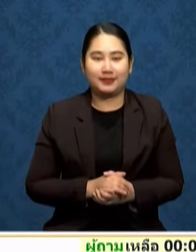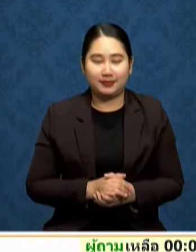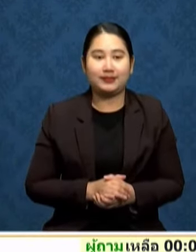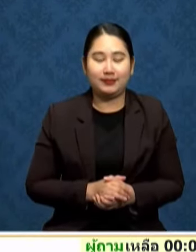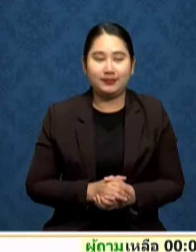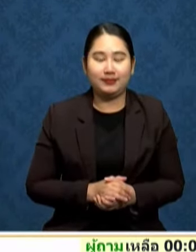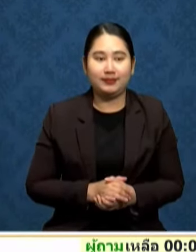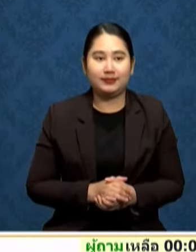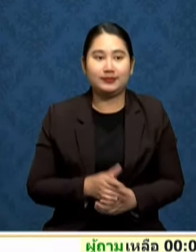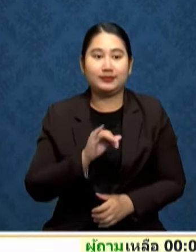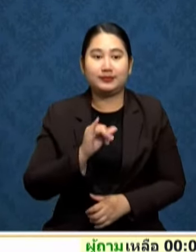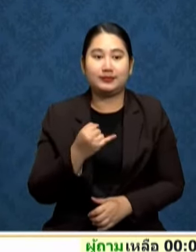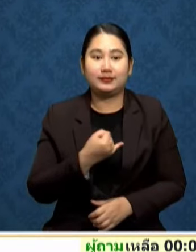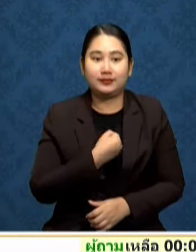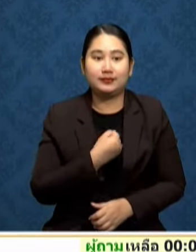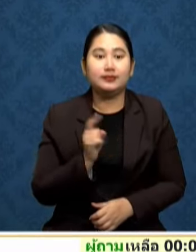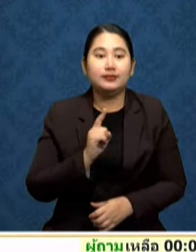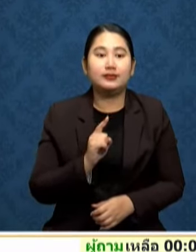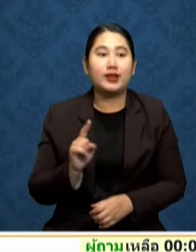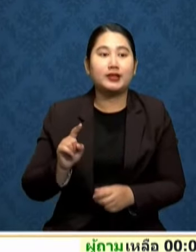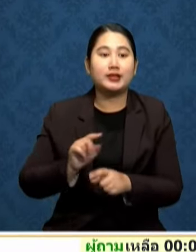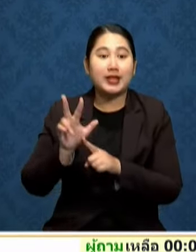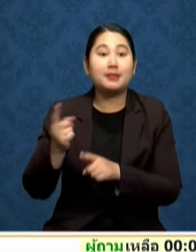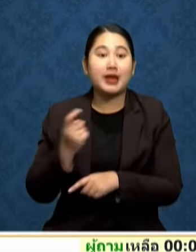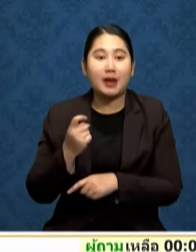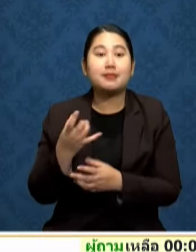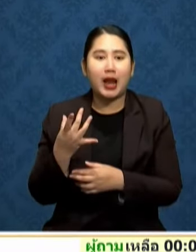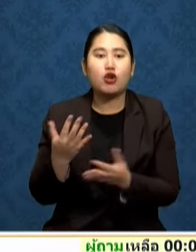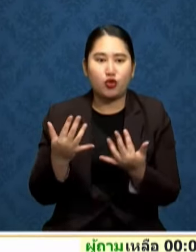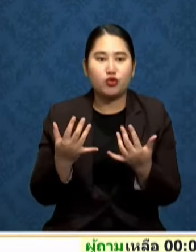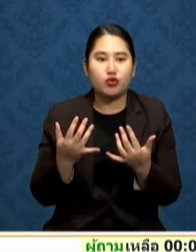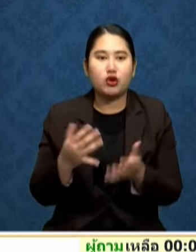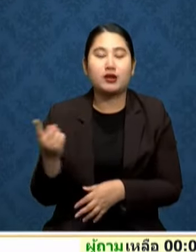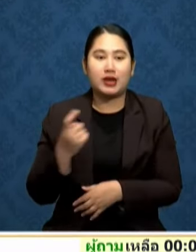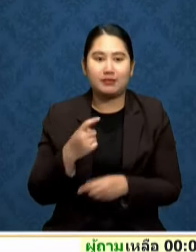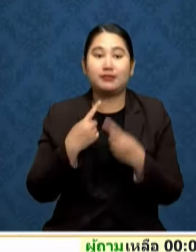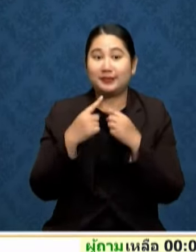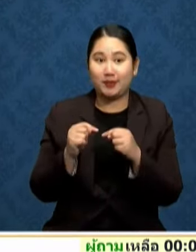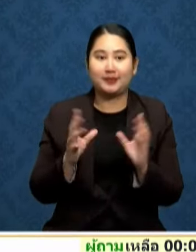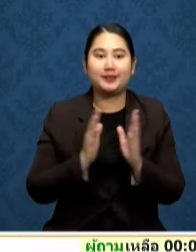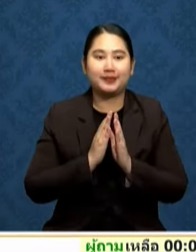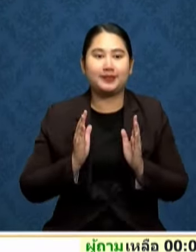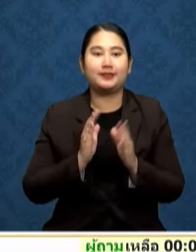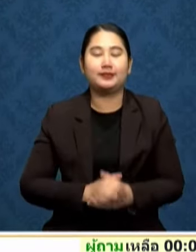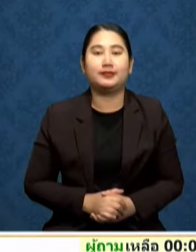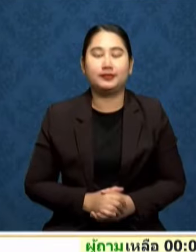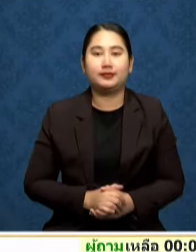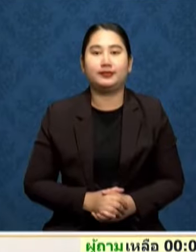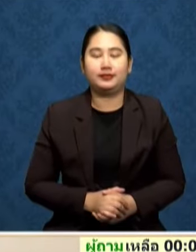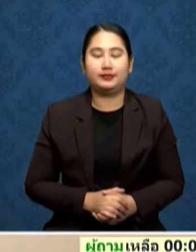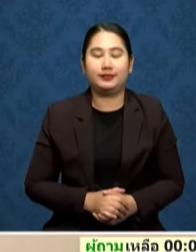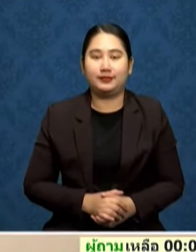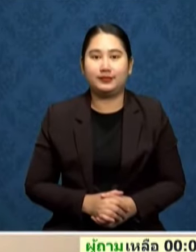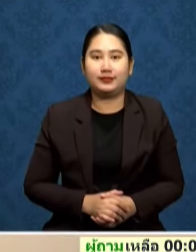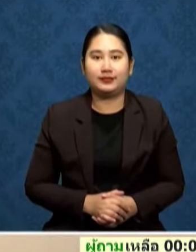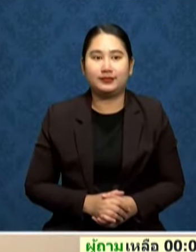จากนั้นเดี๋ยวผมไม่แน่ใจคำถามที่3ท่านจะถามเรื่องอะไรเดี๋ยวผมเก็บไว้ก่อนนะครับแล้วเดี๋ยวถามท่านเดี๋ยวตอบท่านต่อครับขอบคุณครับท่านประธานครับ